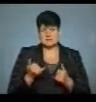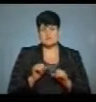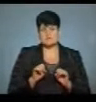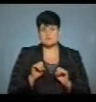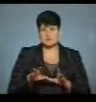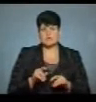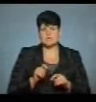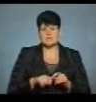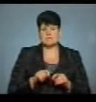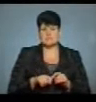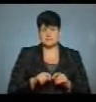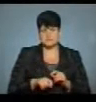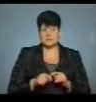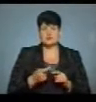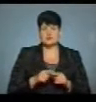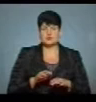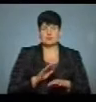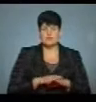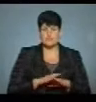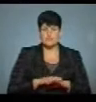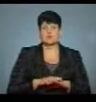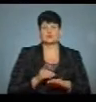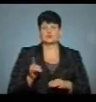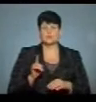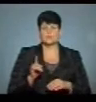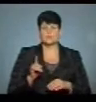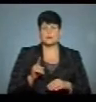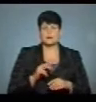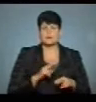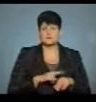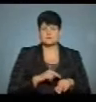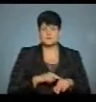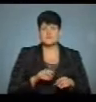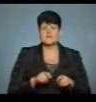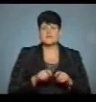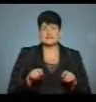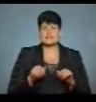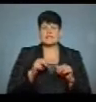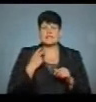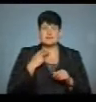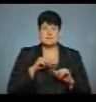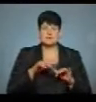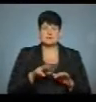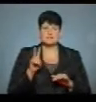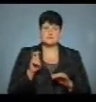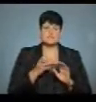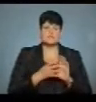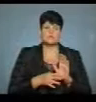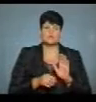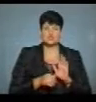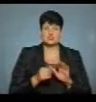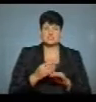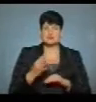даний предмет. По даному факту працівниками Тернопільського відділу поліції відкрито кримінальне провадження за статтею 296